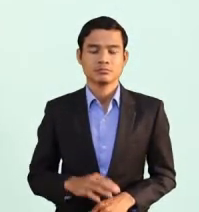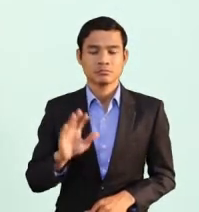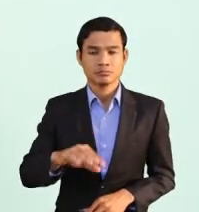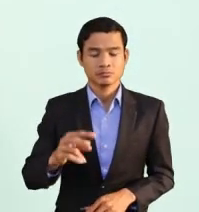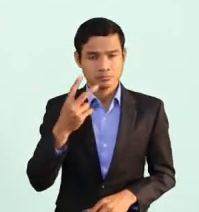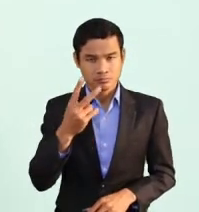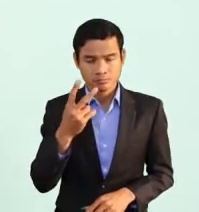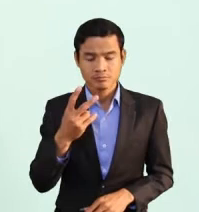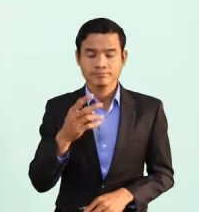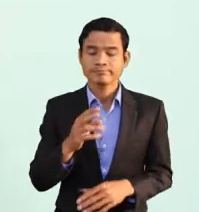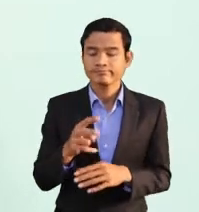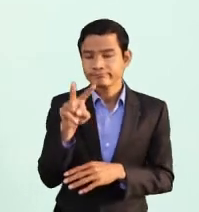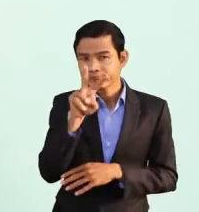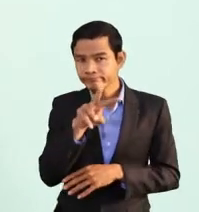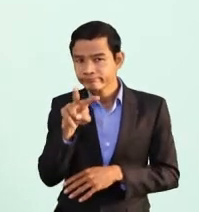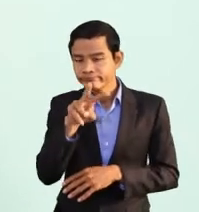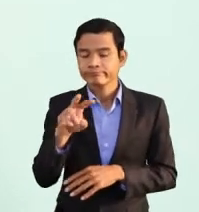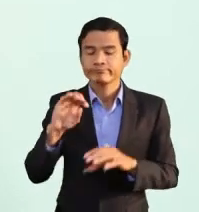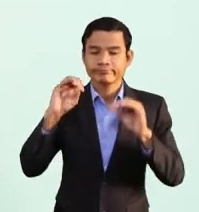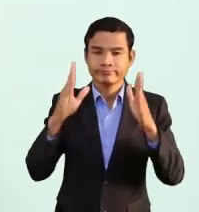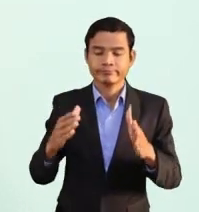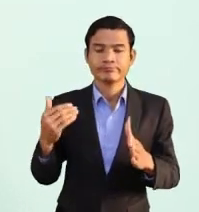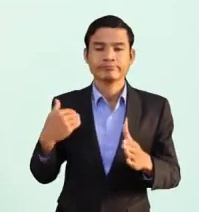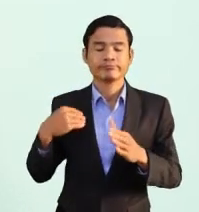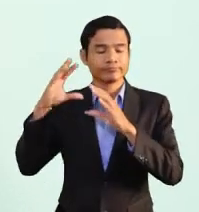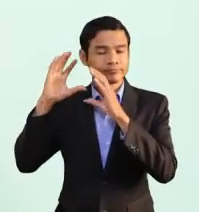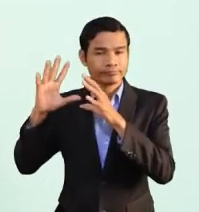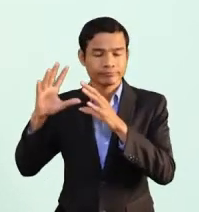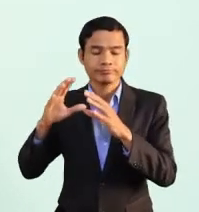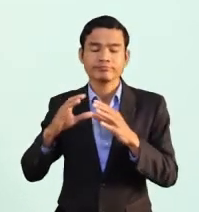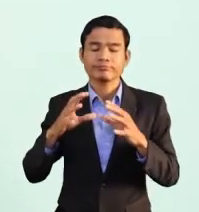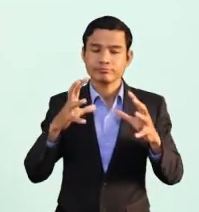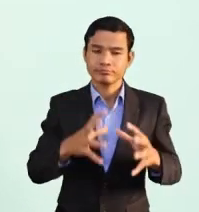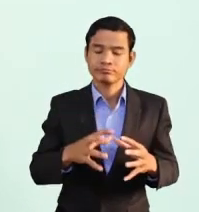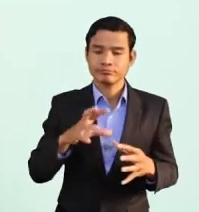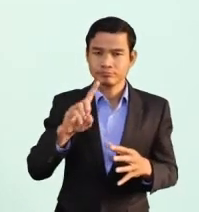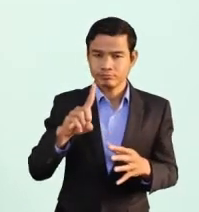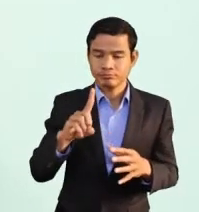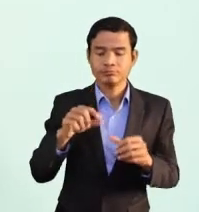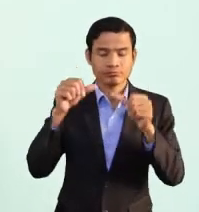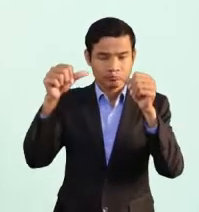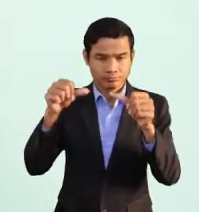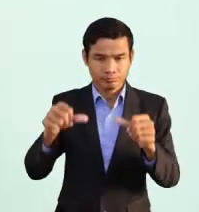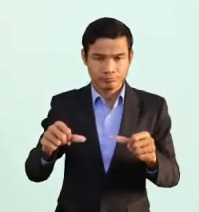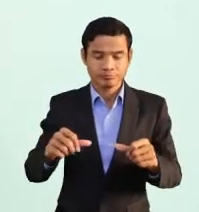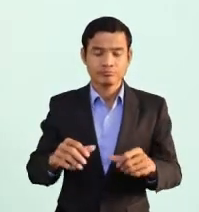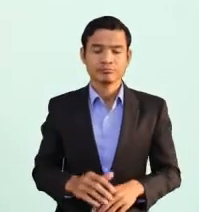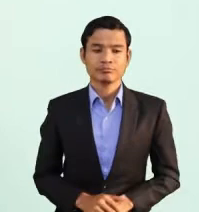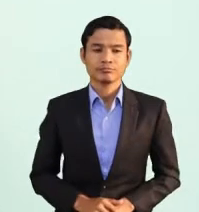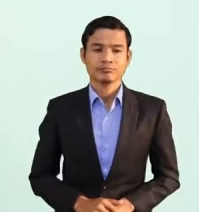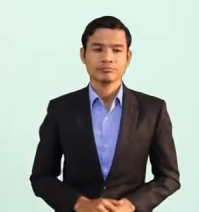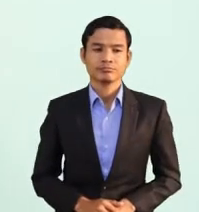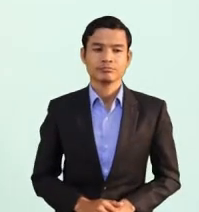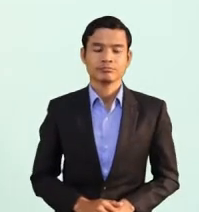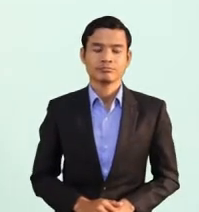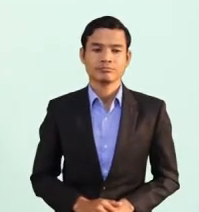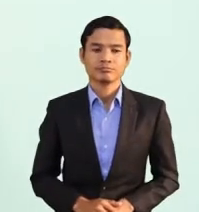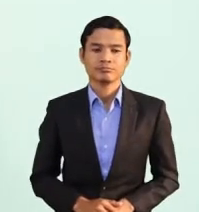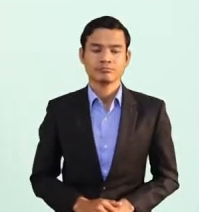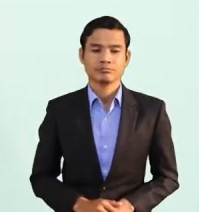mơ chà nè cứ miên phải đồn mùi thầy tiệt hả ấy